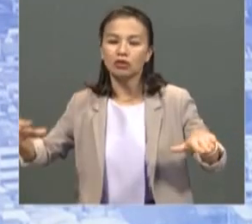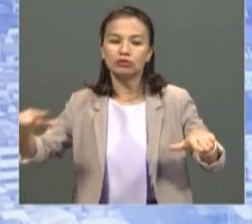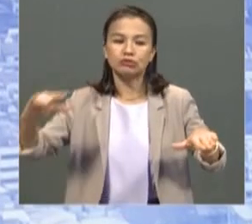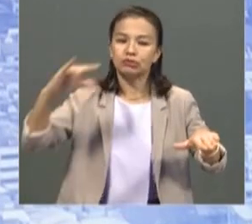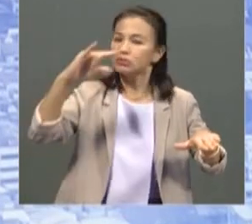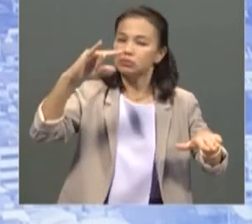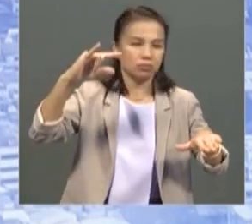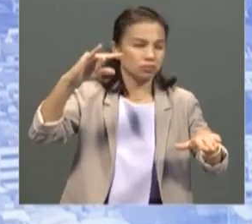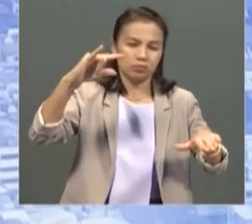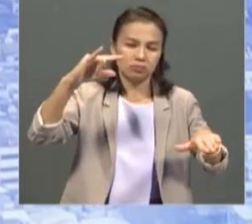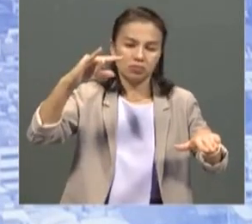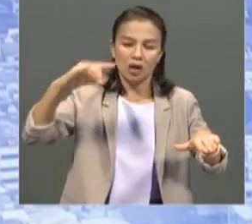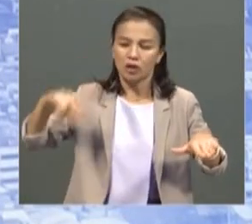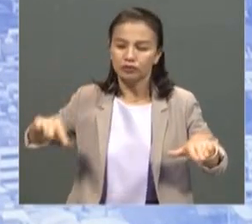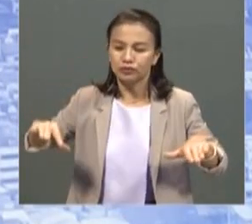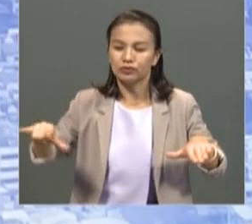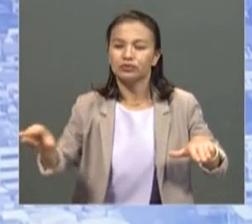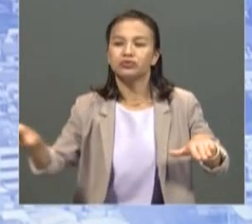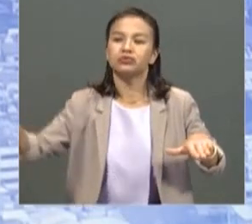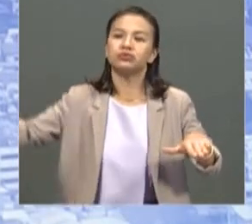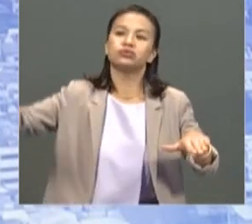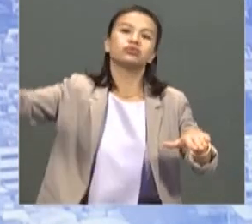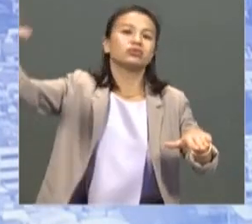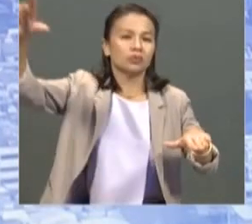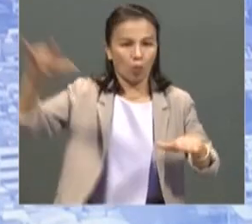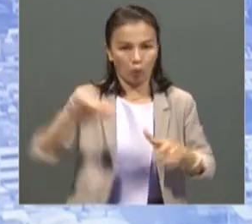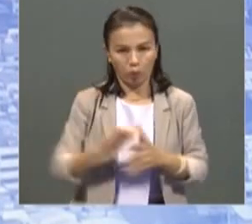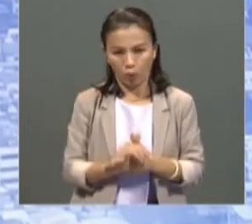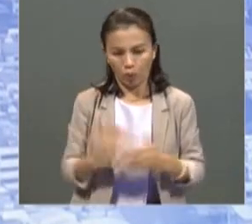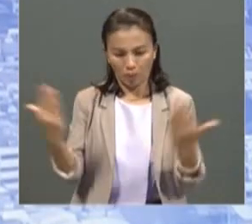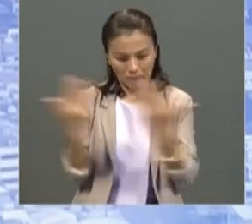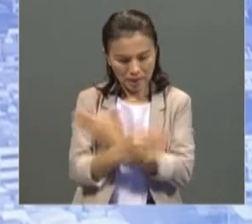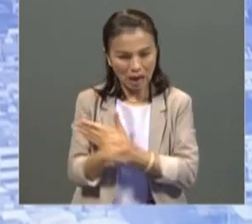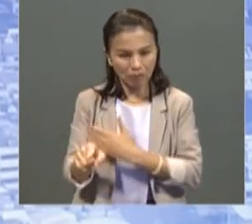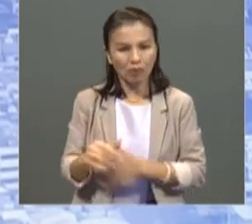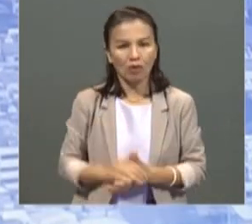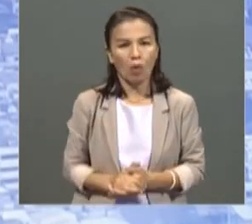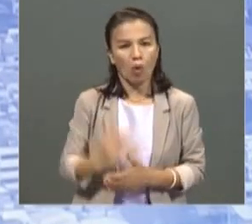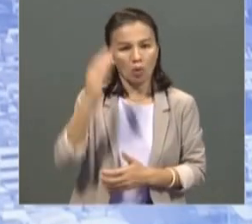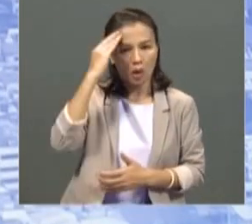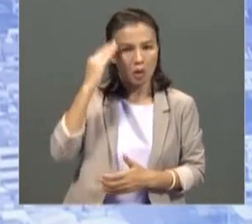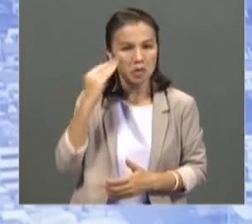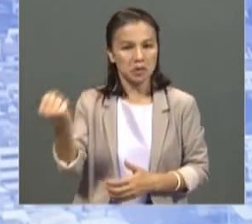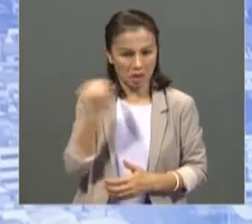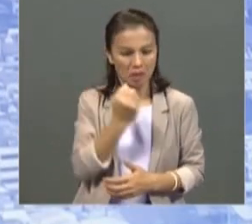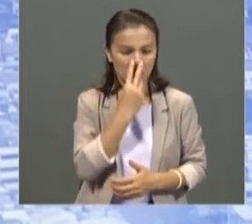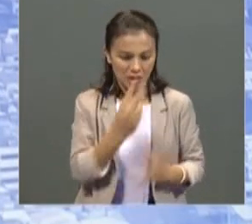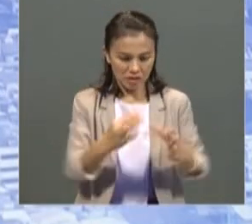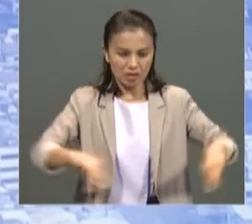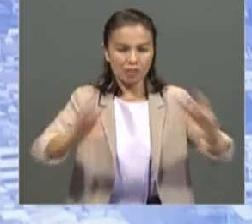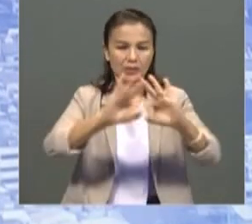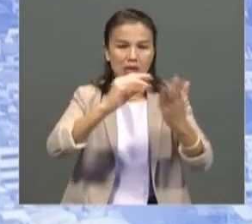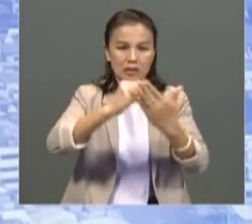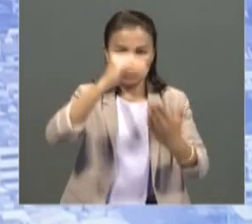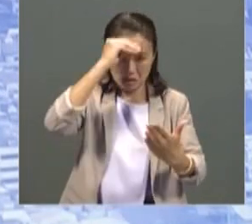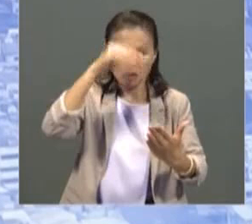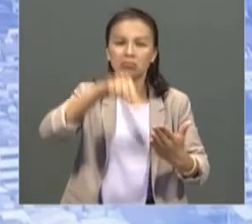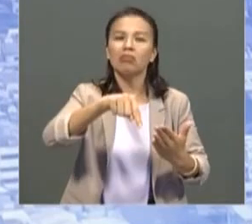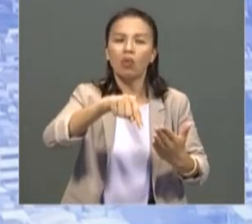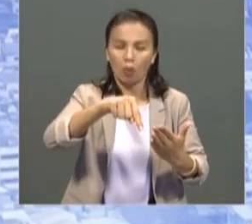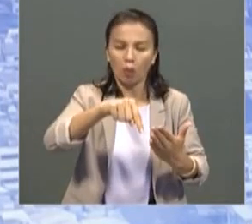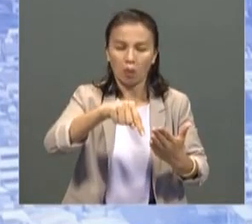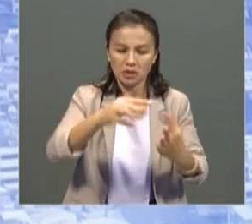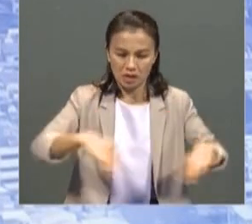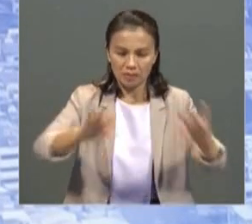တဲ့အချိန်ဆိုလို့ရှိရင်လေရင်တောင်မှမပြန်ခိုင်းပါဘူးလို့ကျွန်တော်တို့ကြားရပါတယ်ဒီလောက်တောင်အရေးကြီးပါတယ်အလေးထားကြပါတယ်ဒါကြောင့်မလို့မိဘပြ